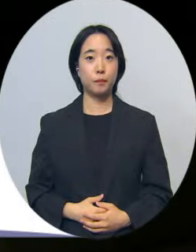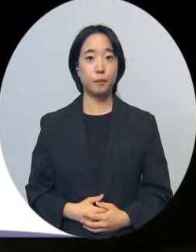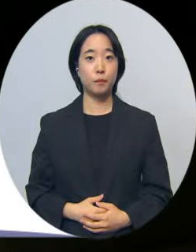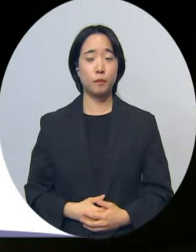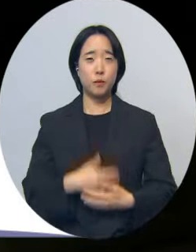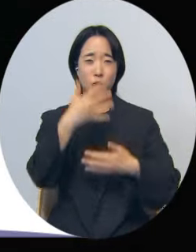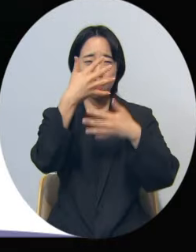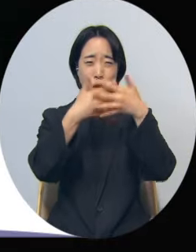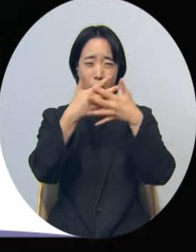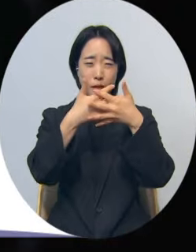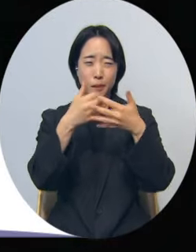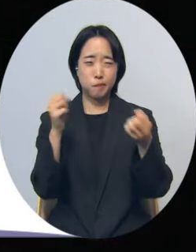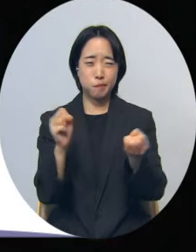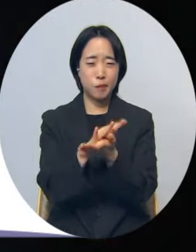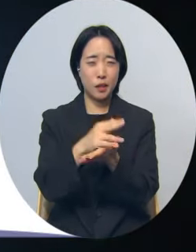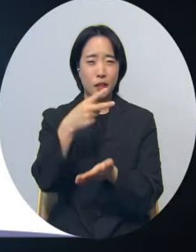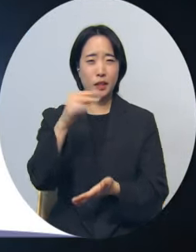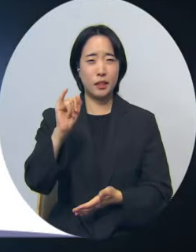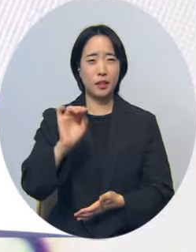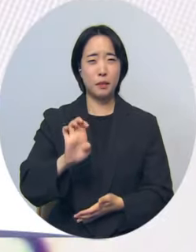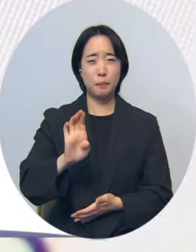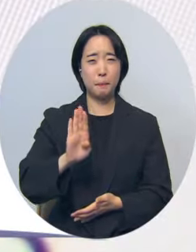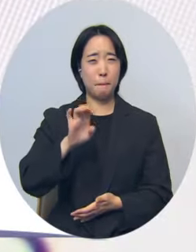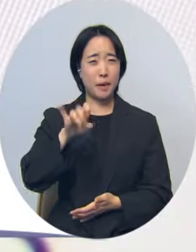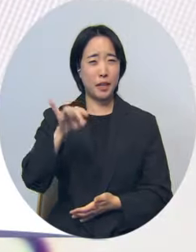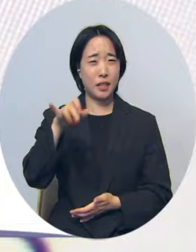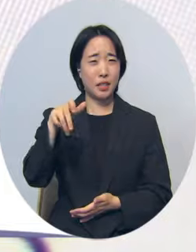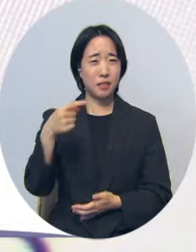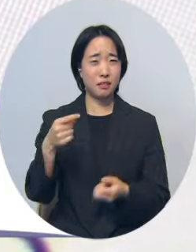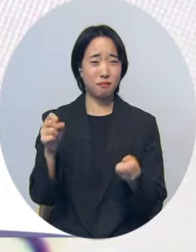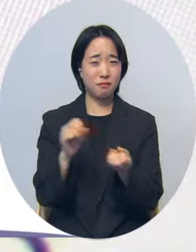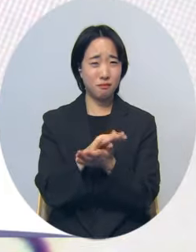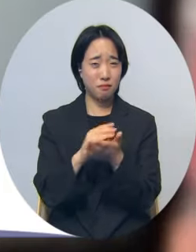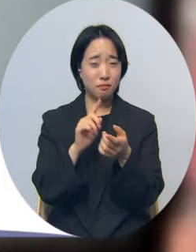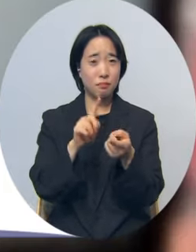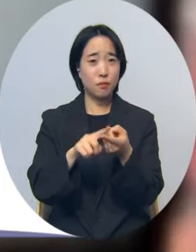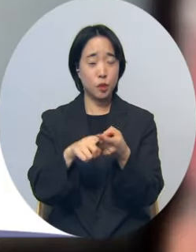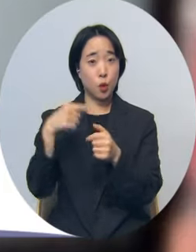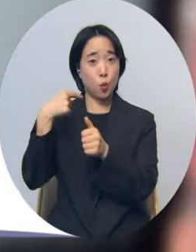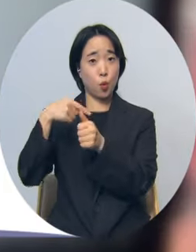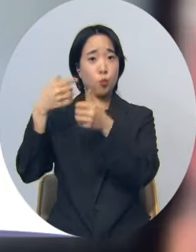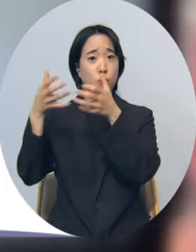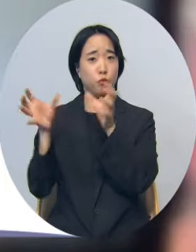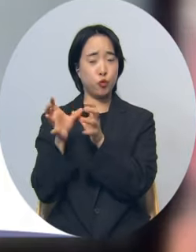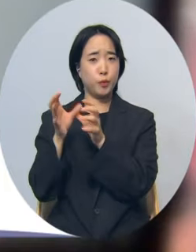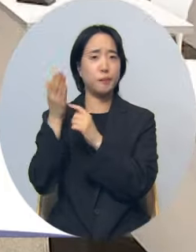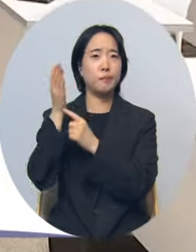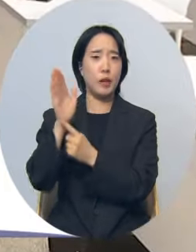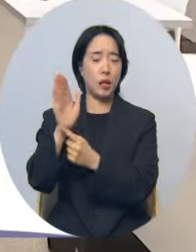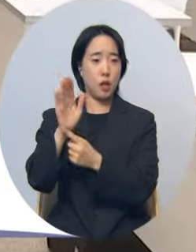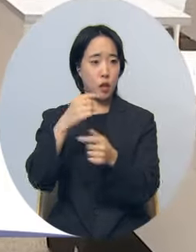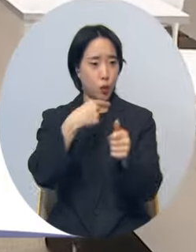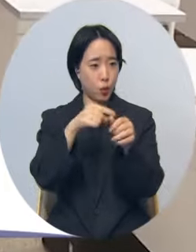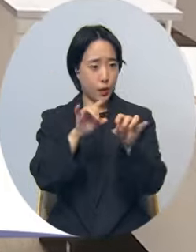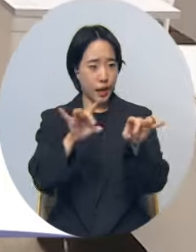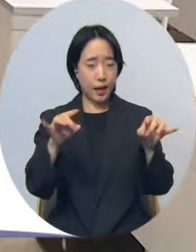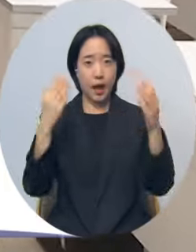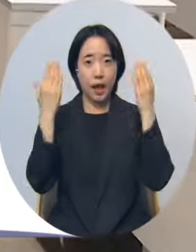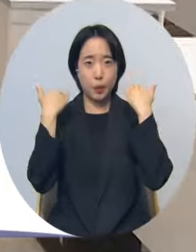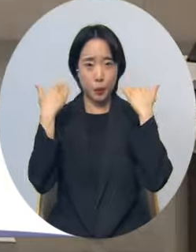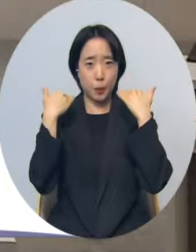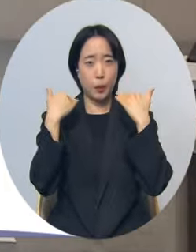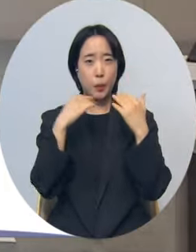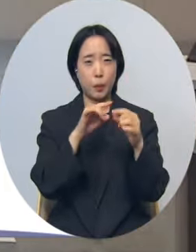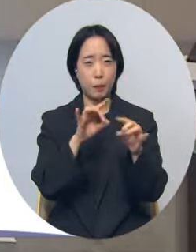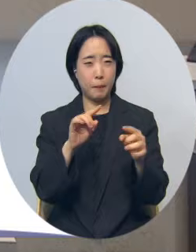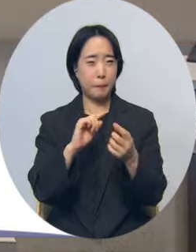딥페이크로 인한 피해가 커지자 정부가 교원과 학생을 위한 대책을 내놨습니다. 교육부 차관을 단장으로 특별전담팀을